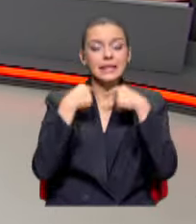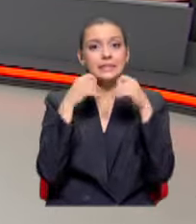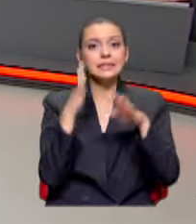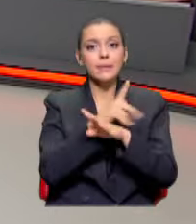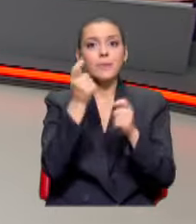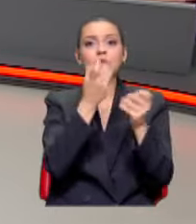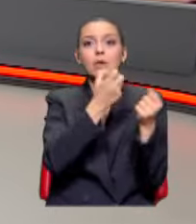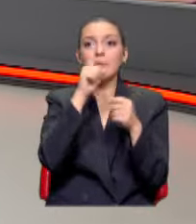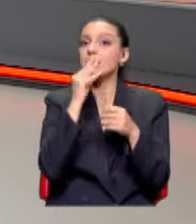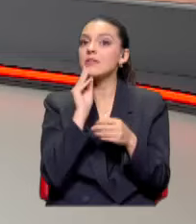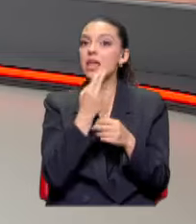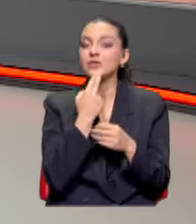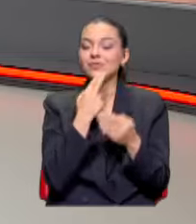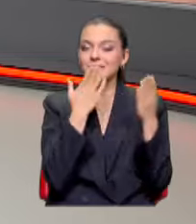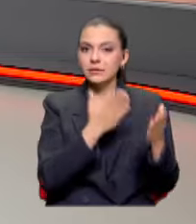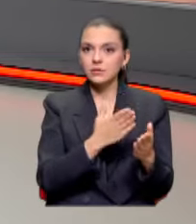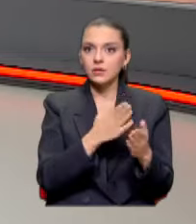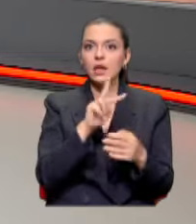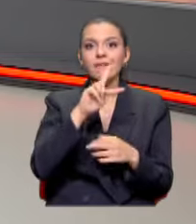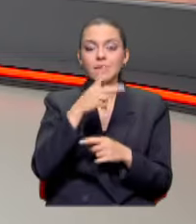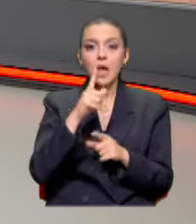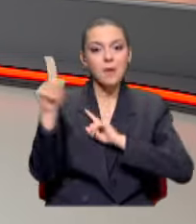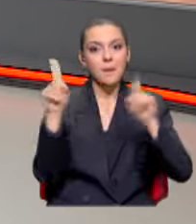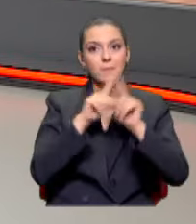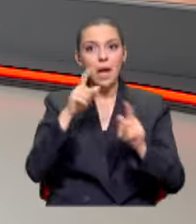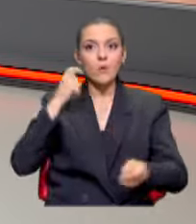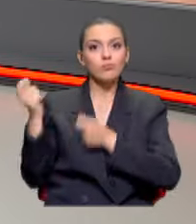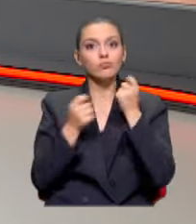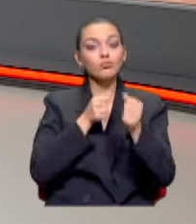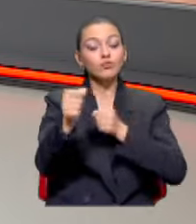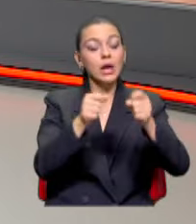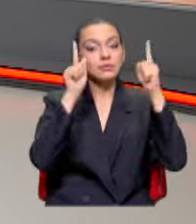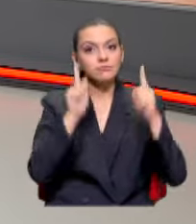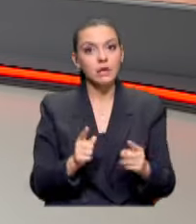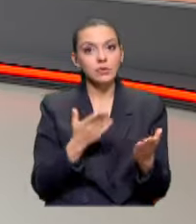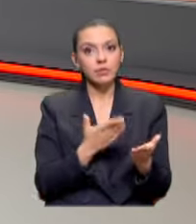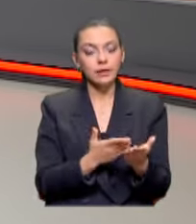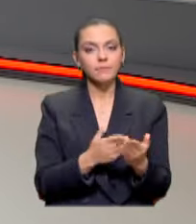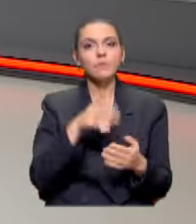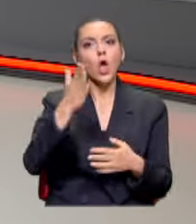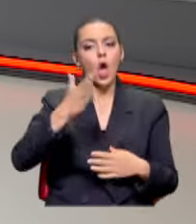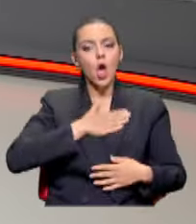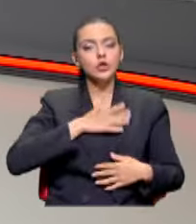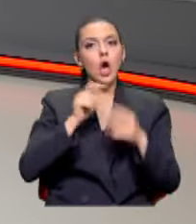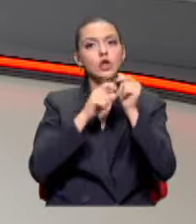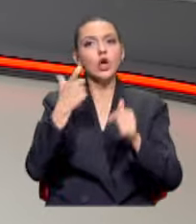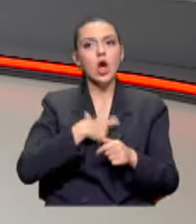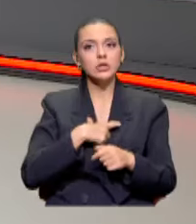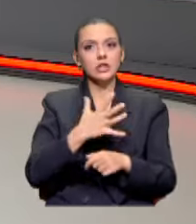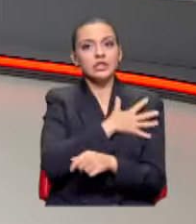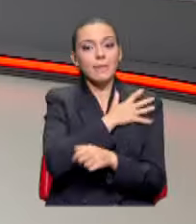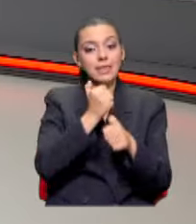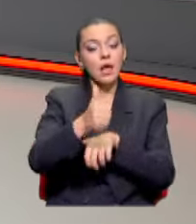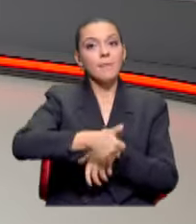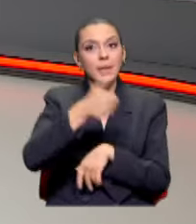işe alınmayan bir genç kız. Ve hukuk mücadelesi başlattı. İşte önce Özgür Özel CHP Genel